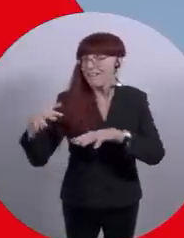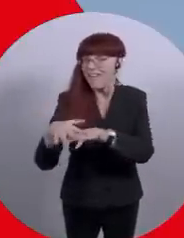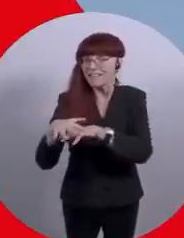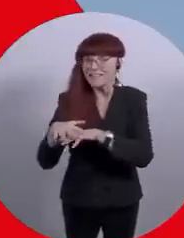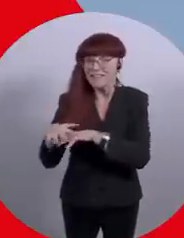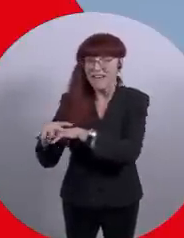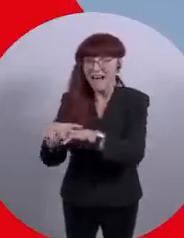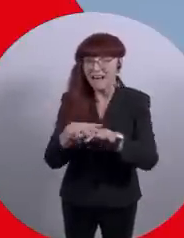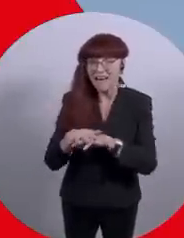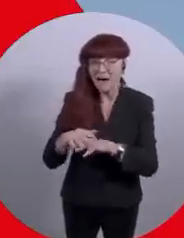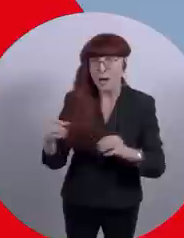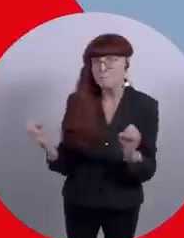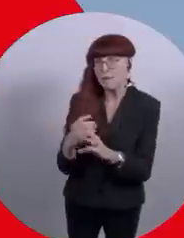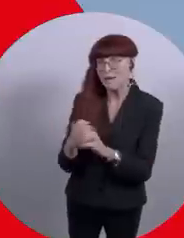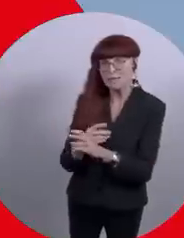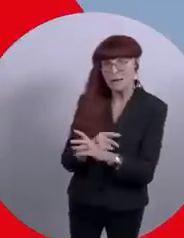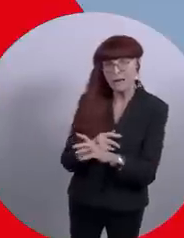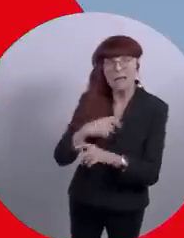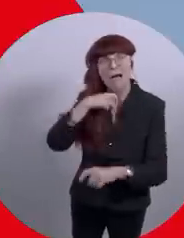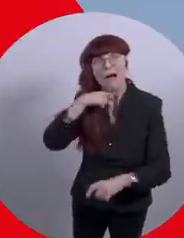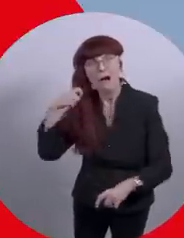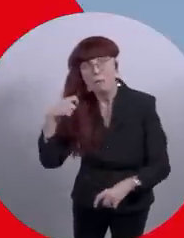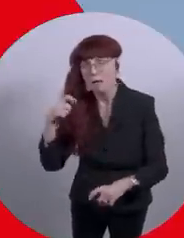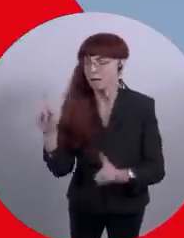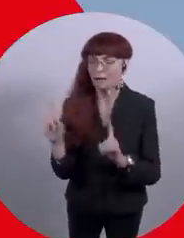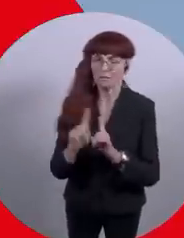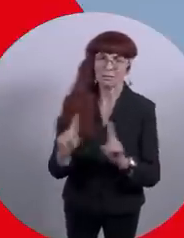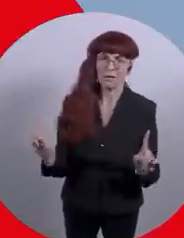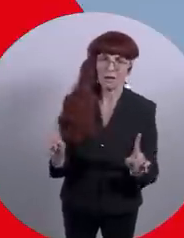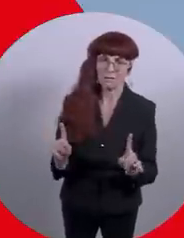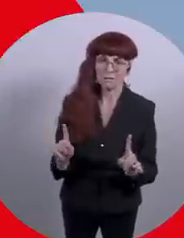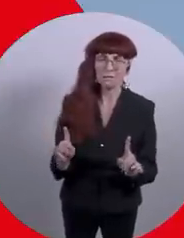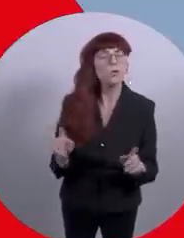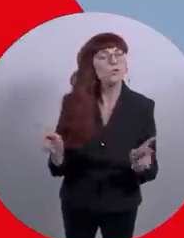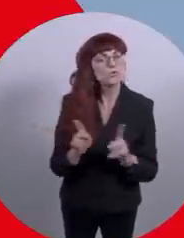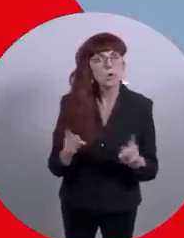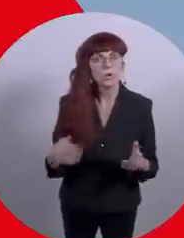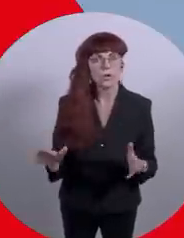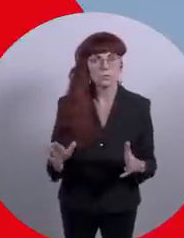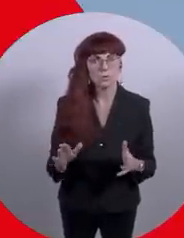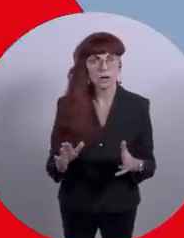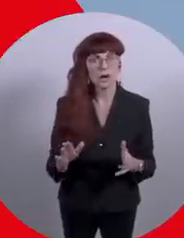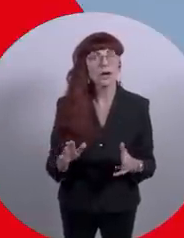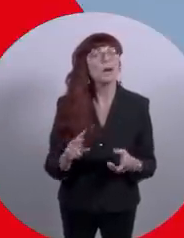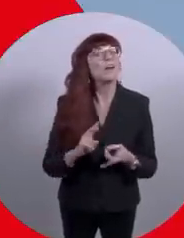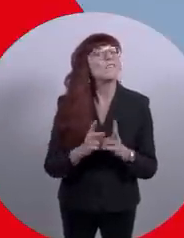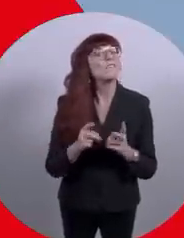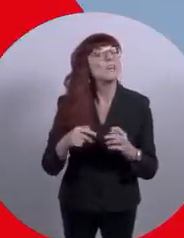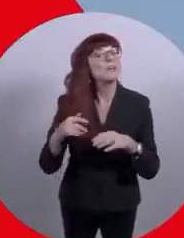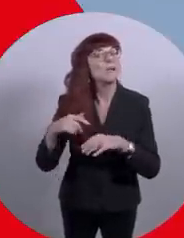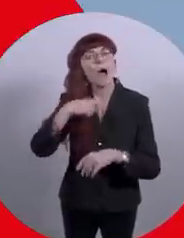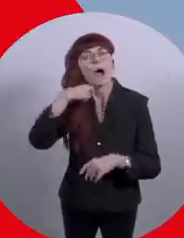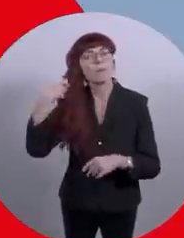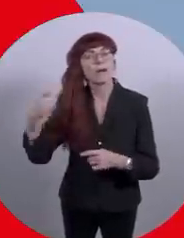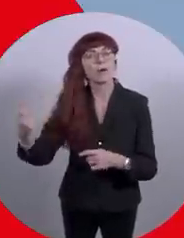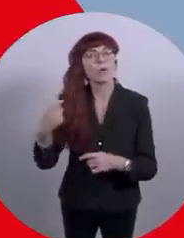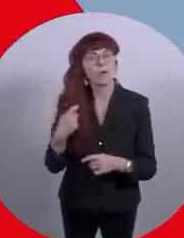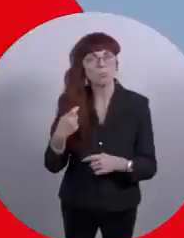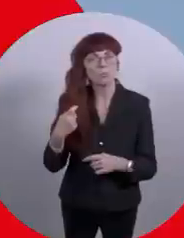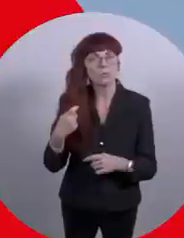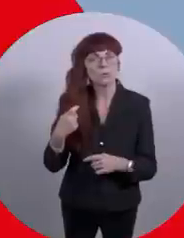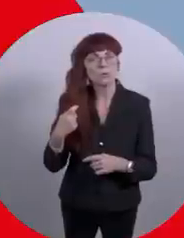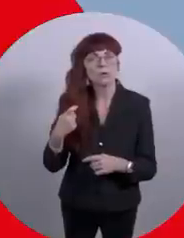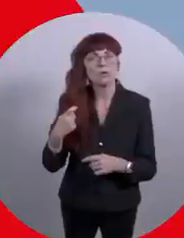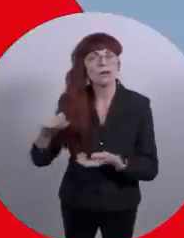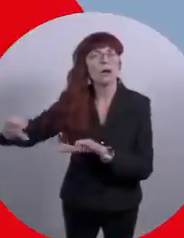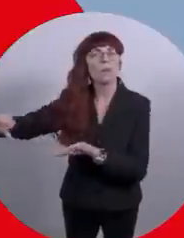Abhängigkeiten diese gegenseitigen Abhängigkeiten die im Wesentlichen darüber definiert werden das bezahlt wird